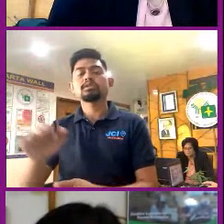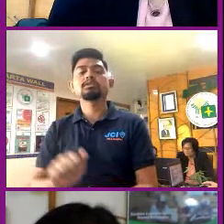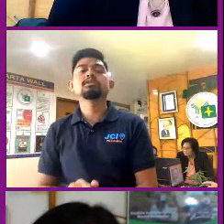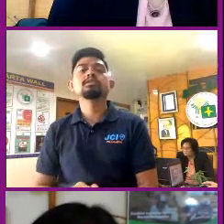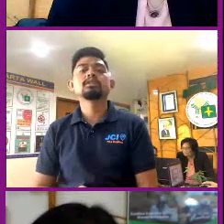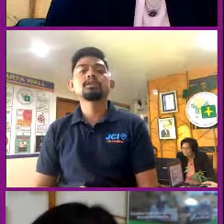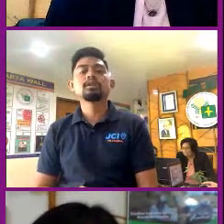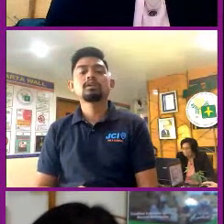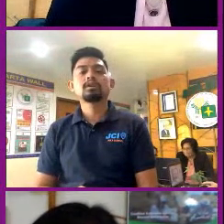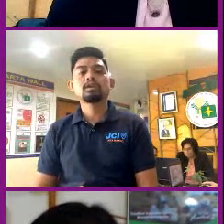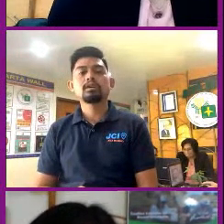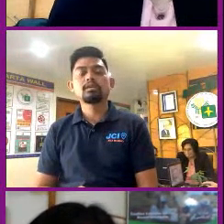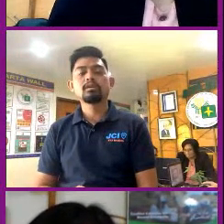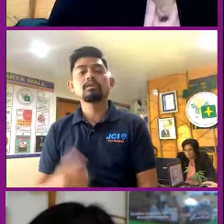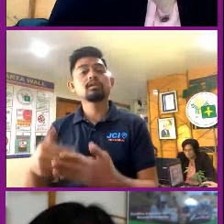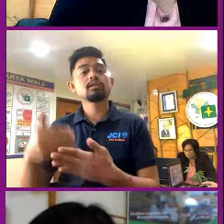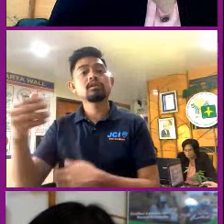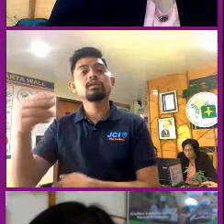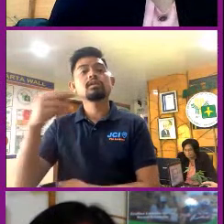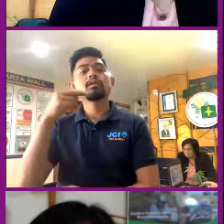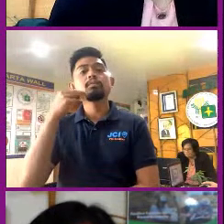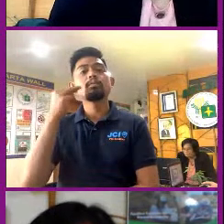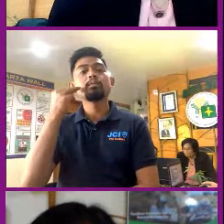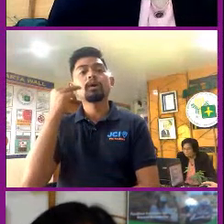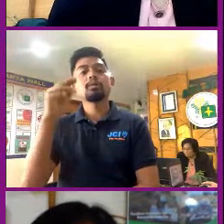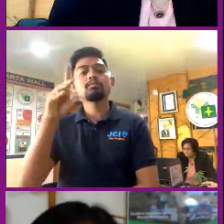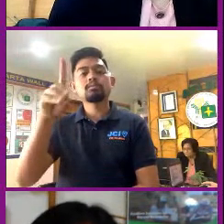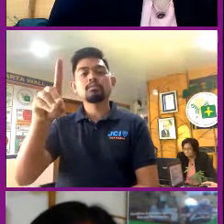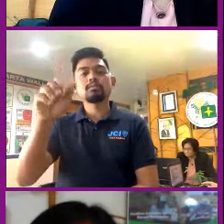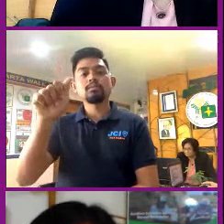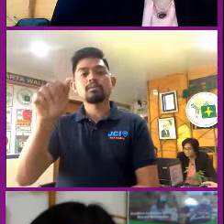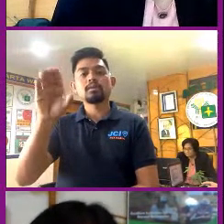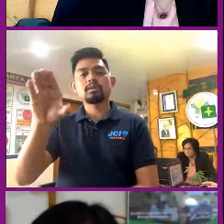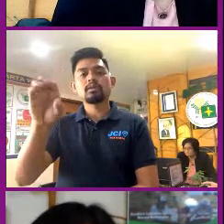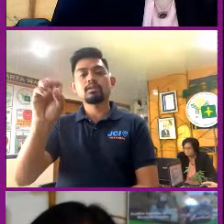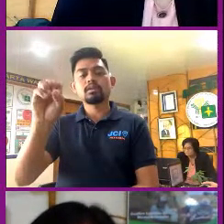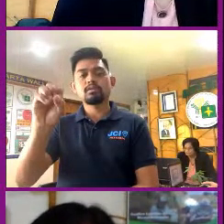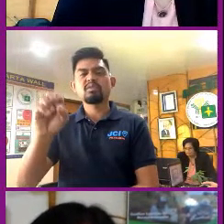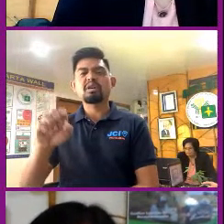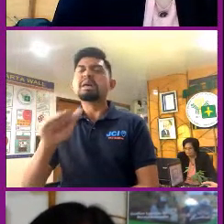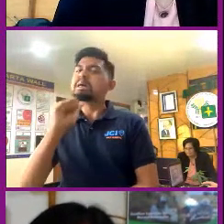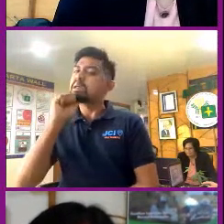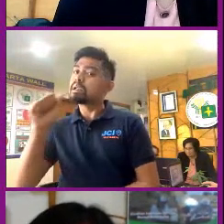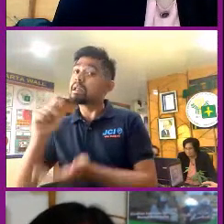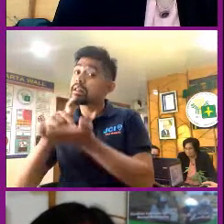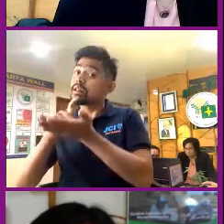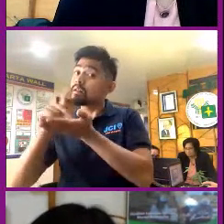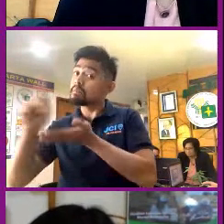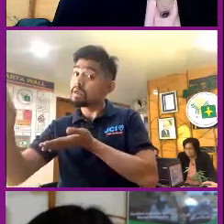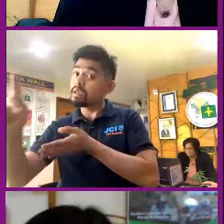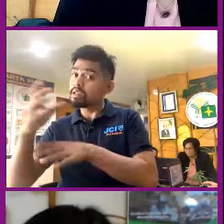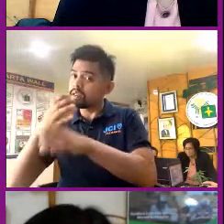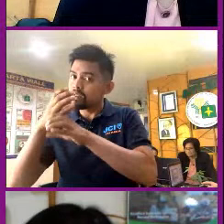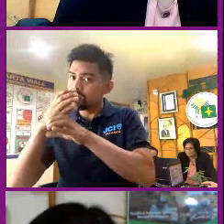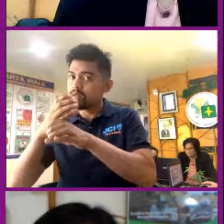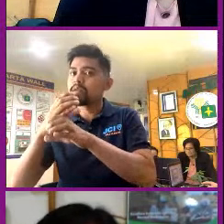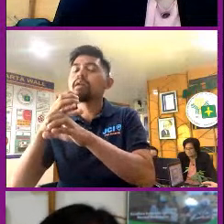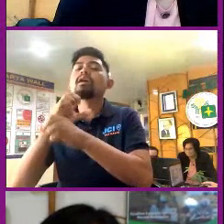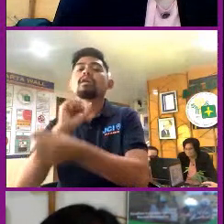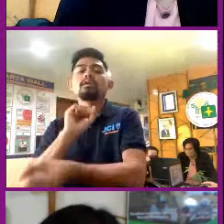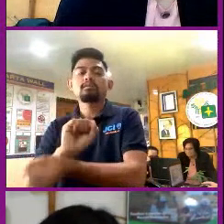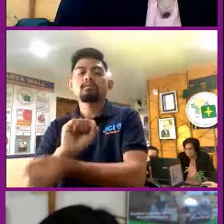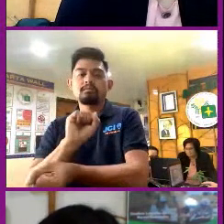Ma'am Dasco, Norma Dasco sa column 1, unpaid care work. And then